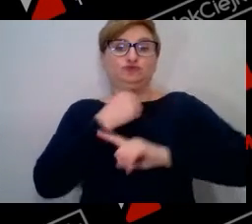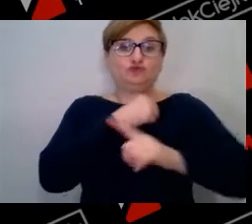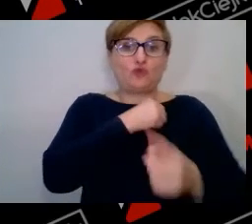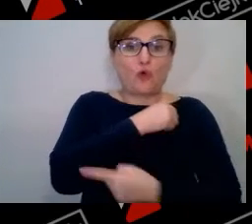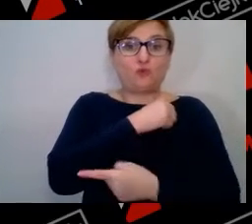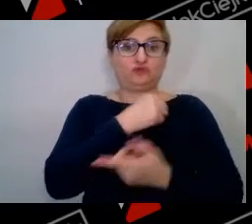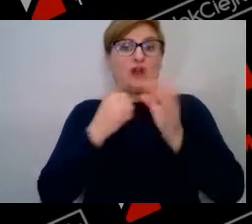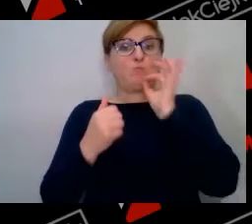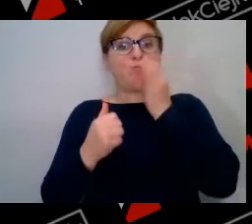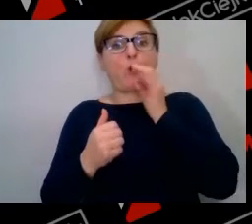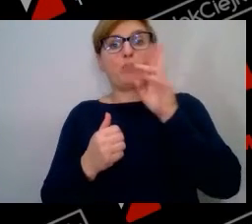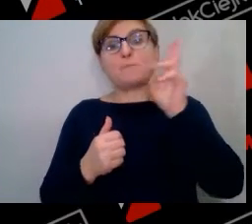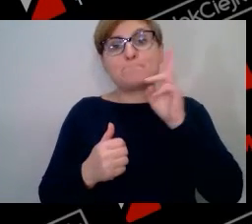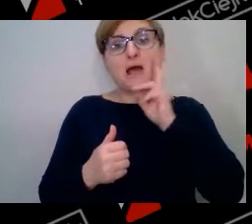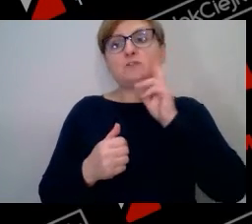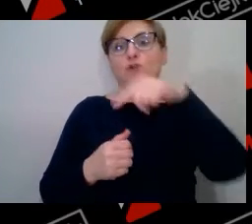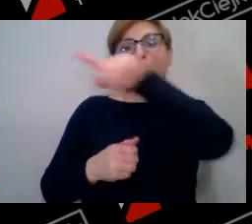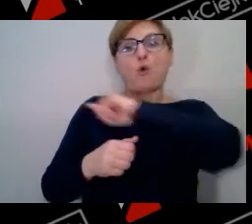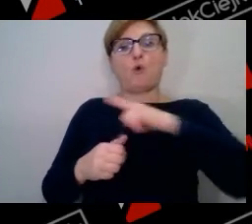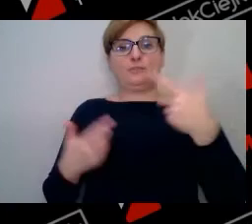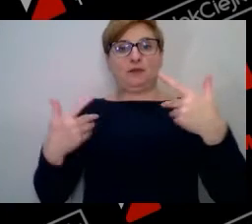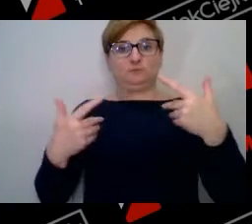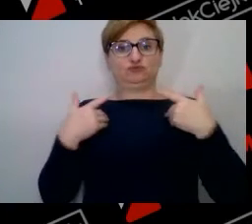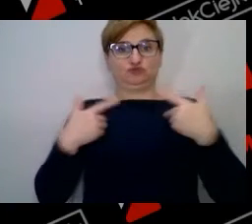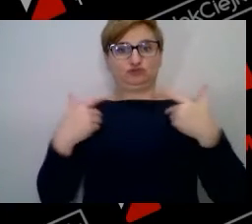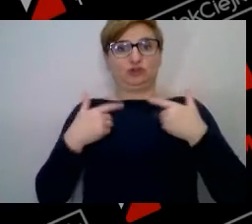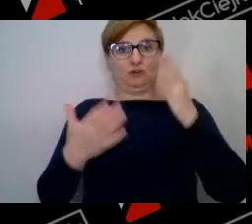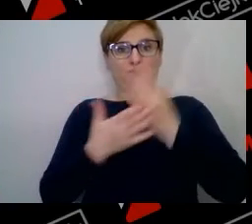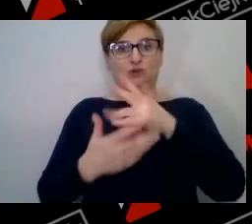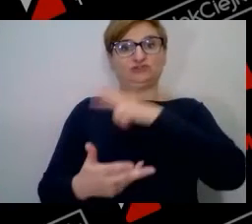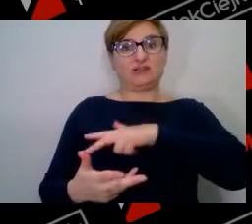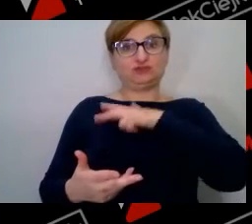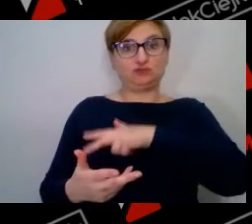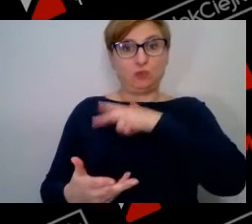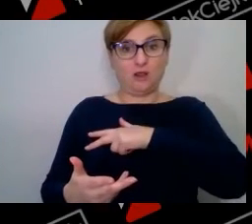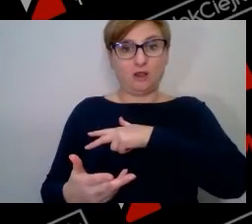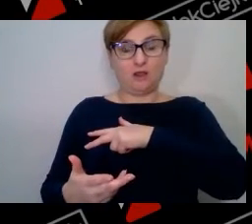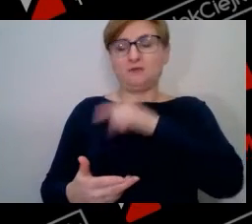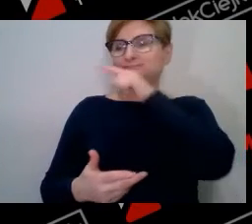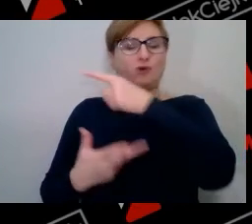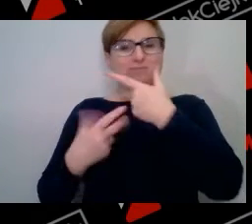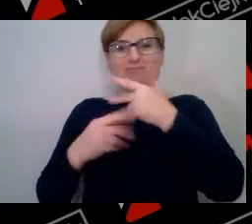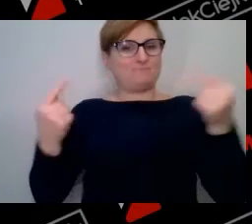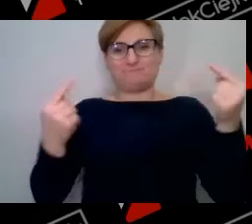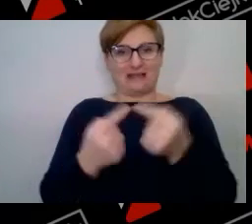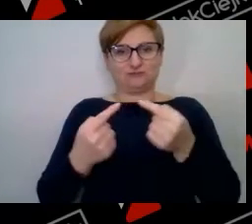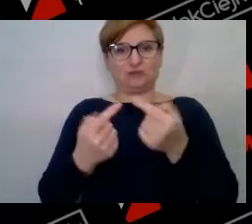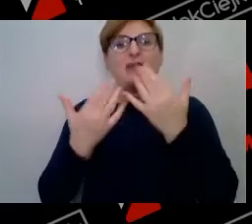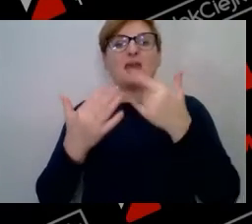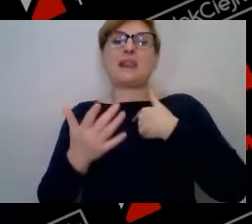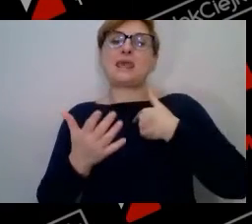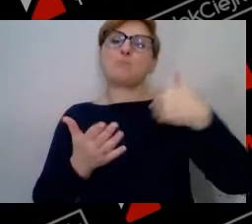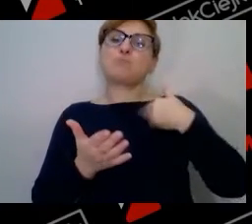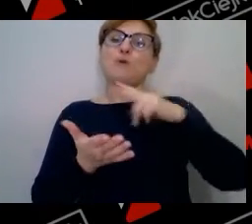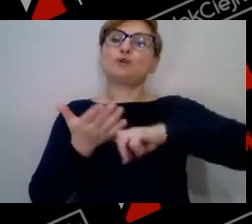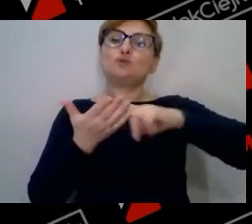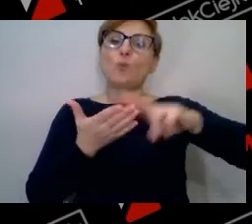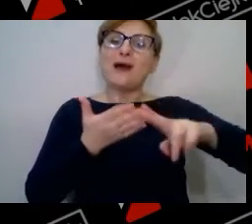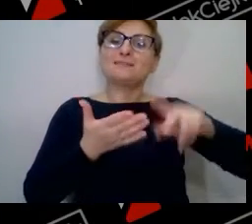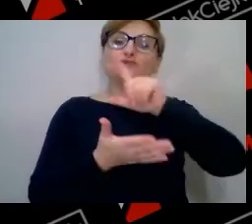matki żyją obecnie z zasiłków, które są niewspółmierne do rzetelnie odprowadzanych składek ZUS i